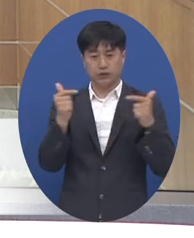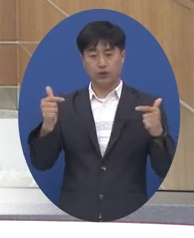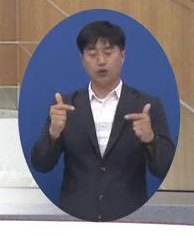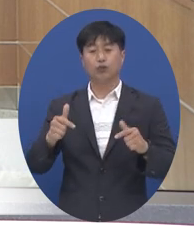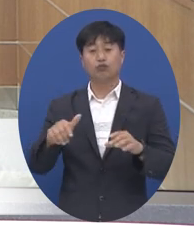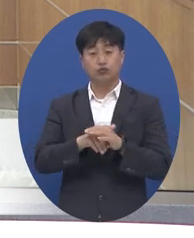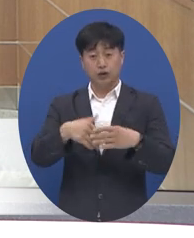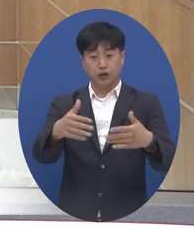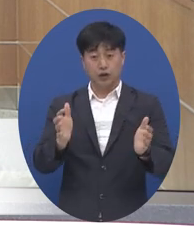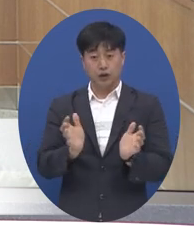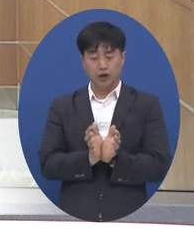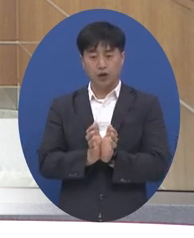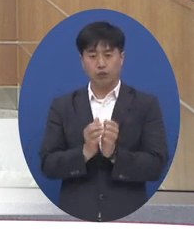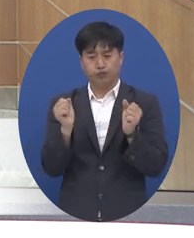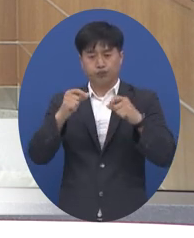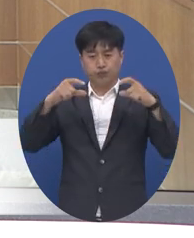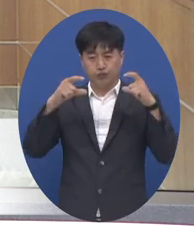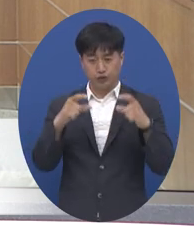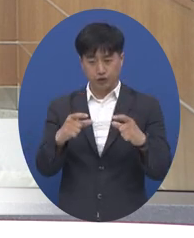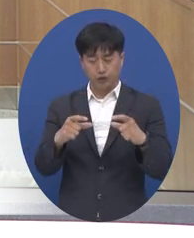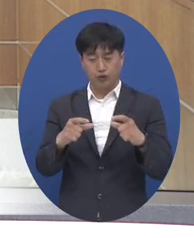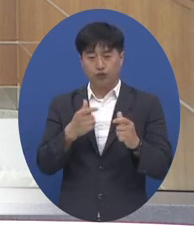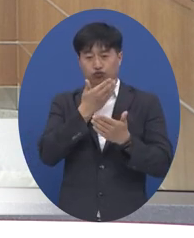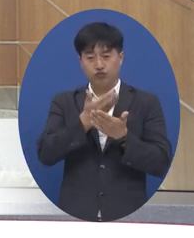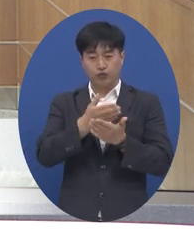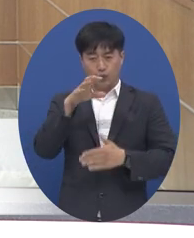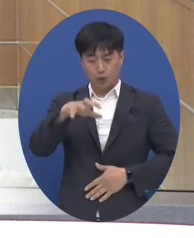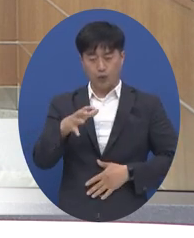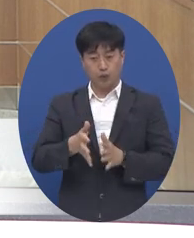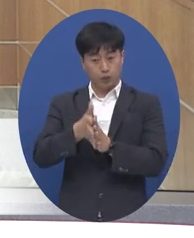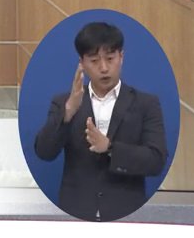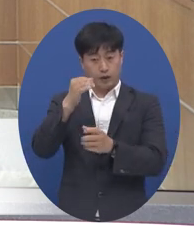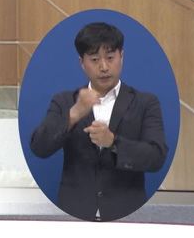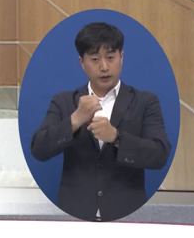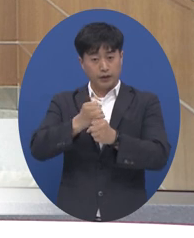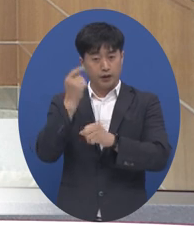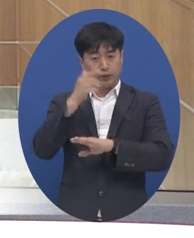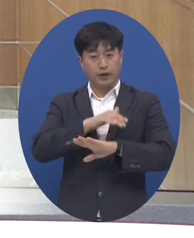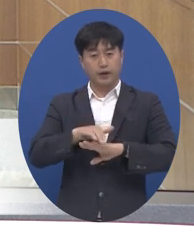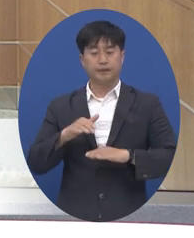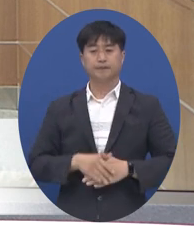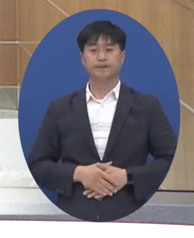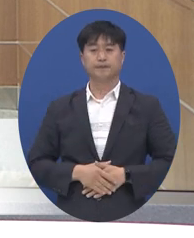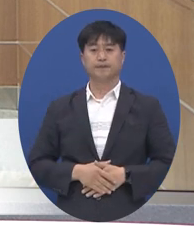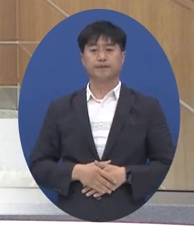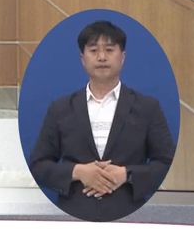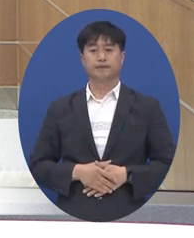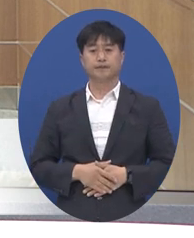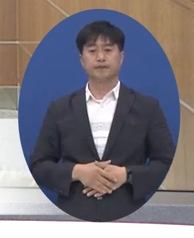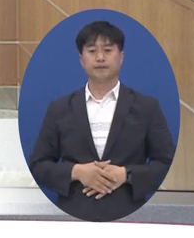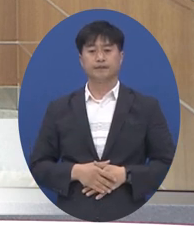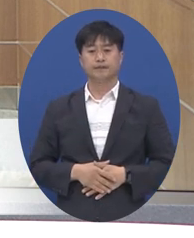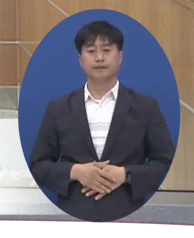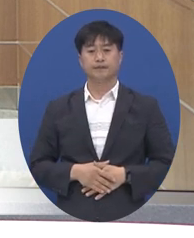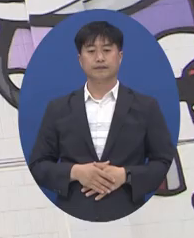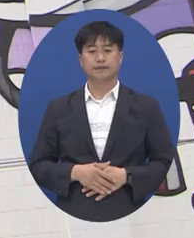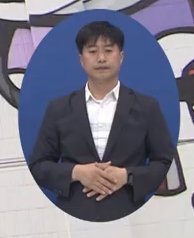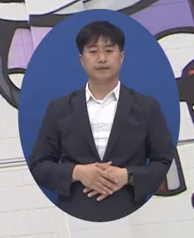동두천시 를 경기북부 문화 거점 도시로 만들겠다 고 하는데요 경기북부 김태희 기자가 취재했습니다